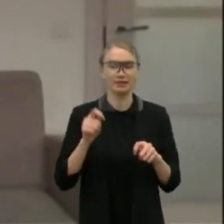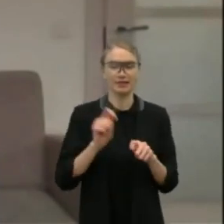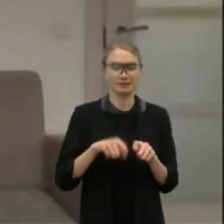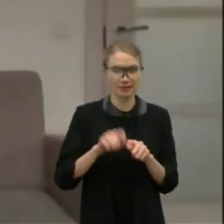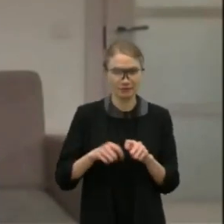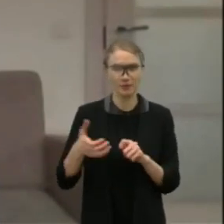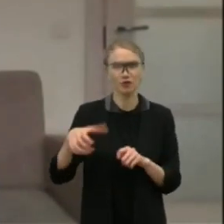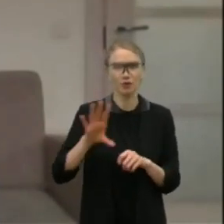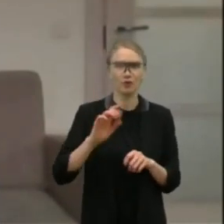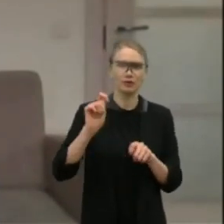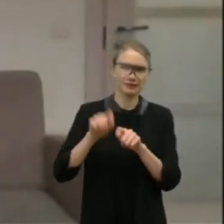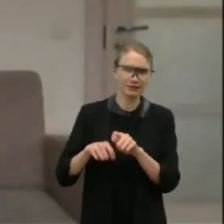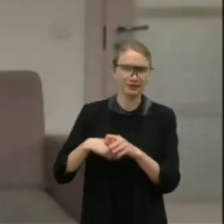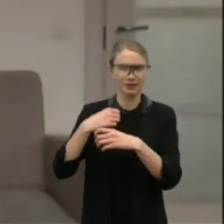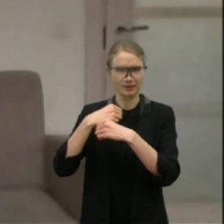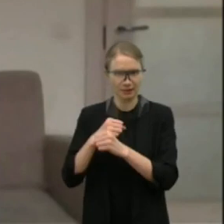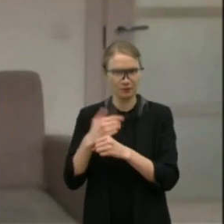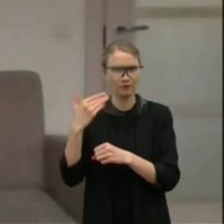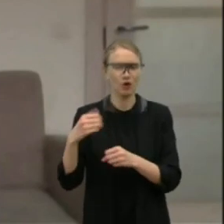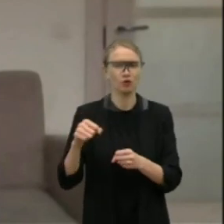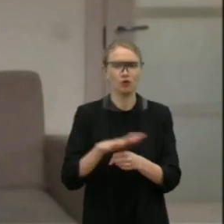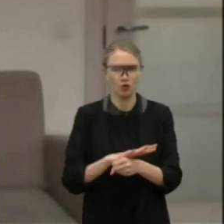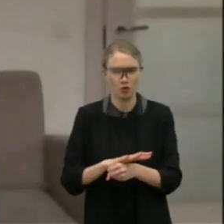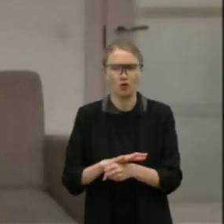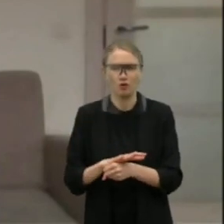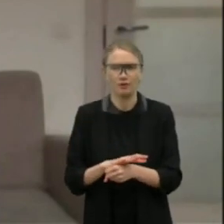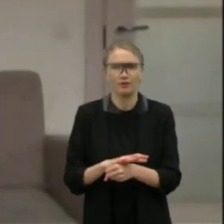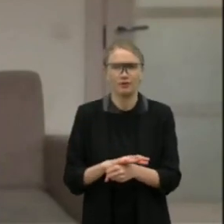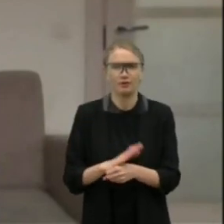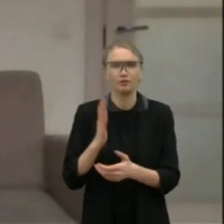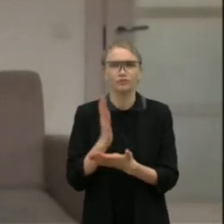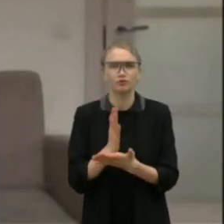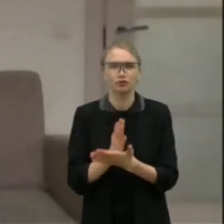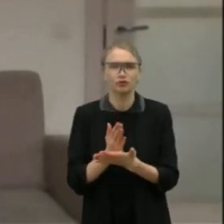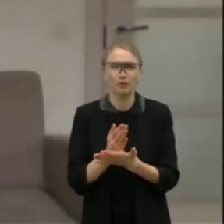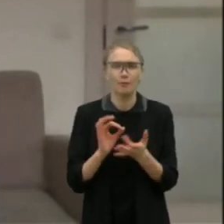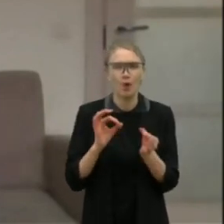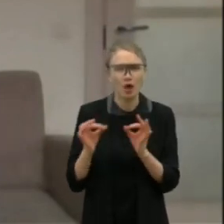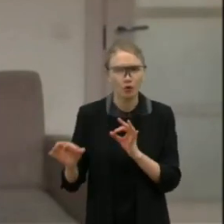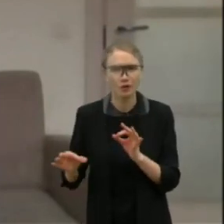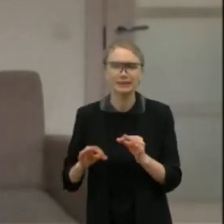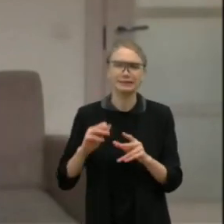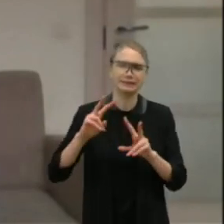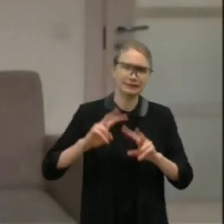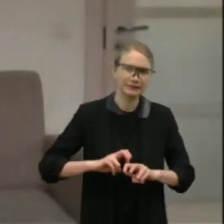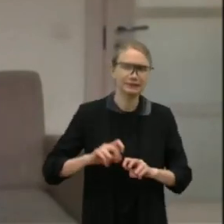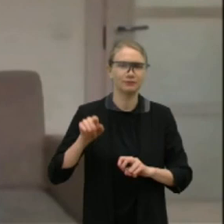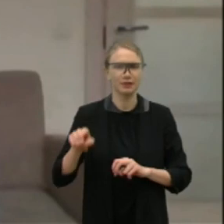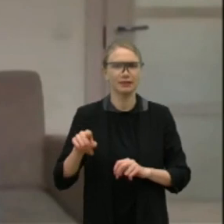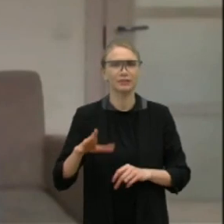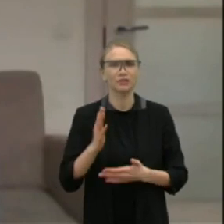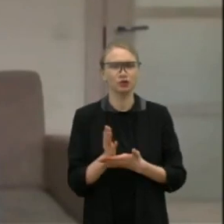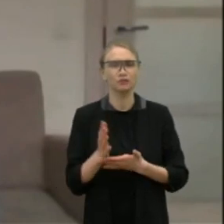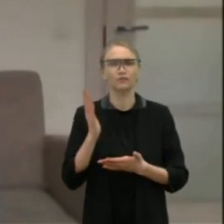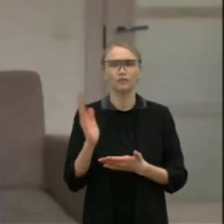naudojamas diagnostikai šitos koronavirusinės infekcijos, yra molekuliniai tyrimai. Ir labai išsiplėtus